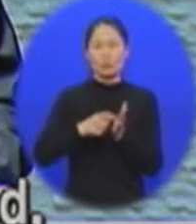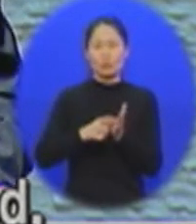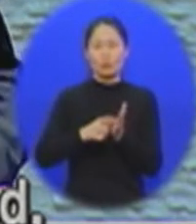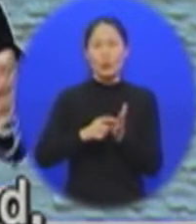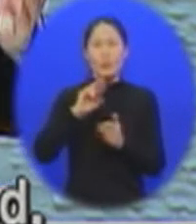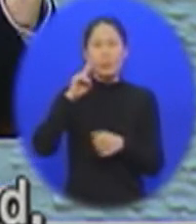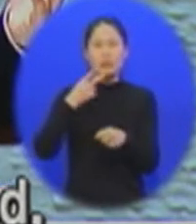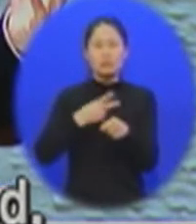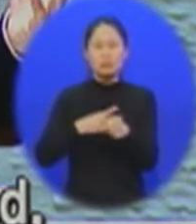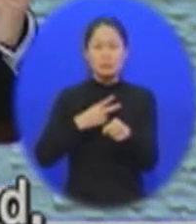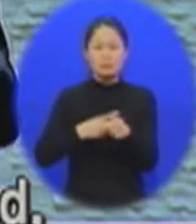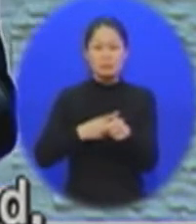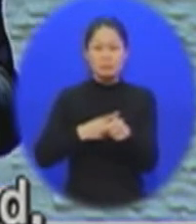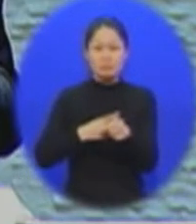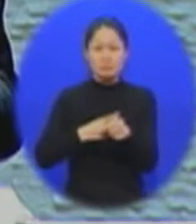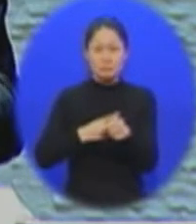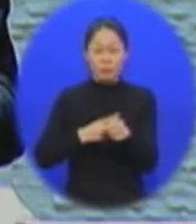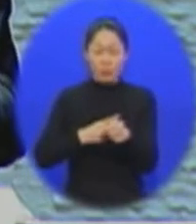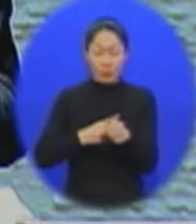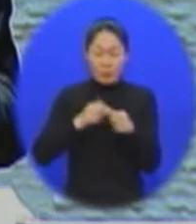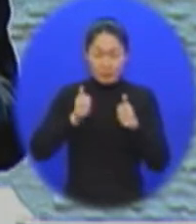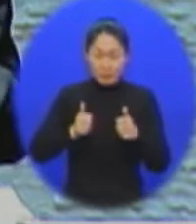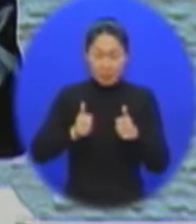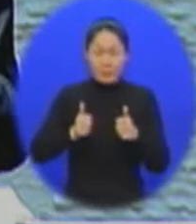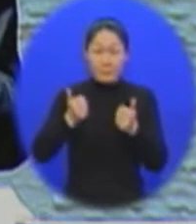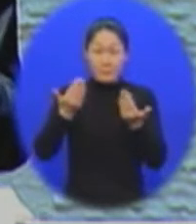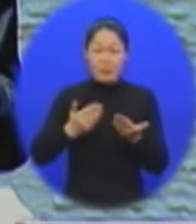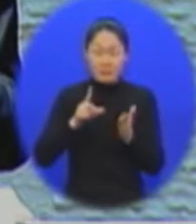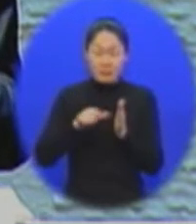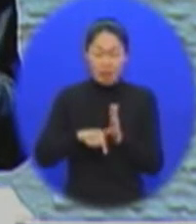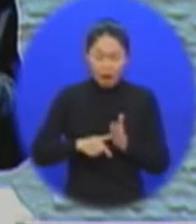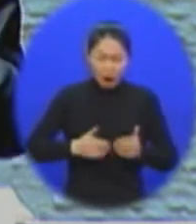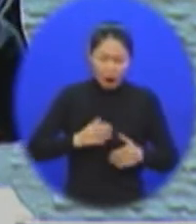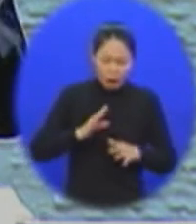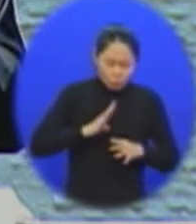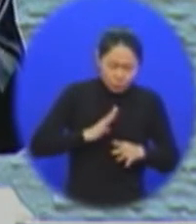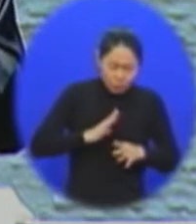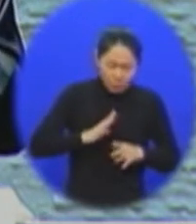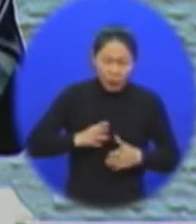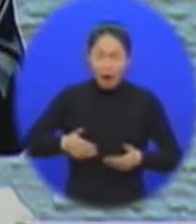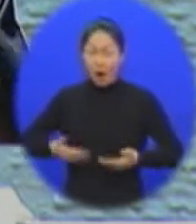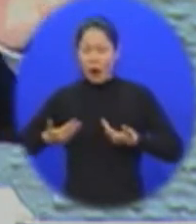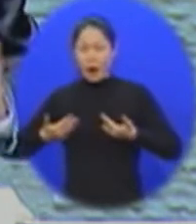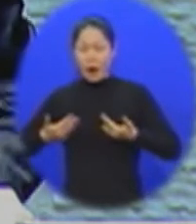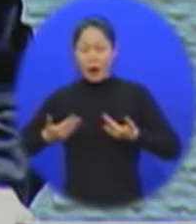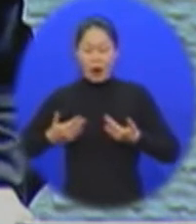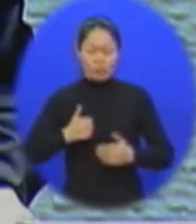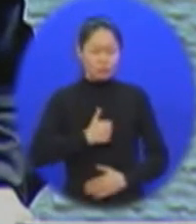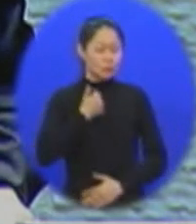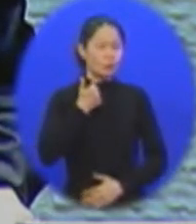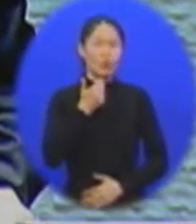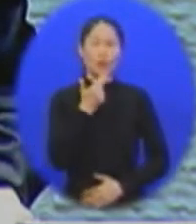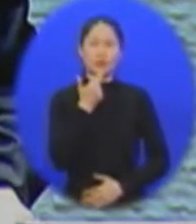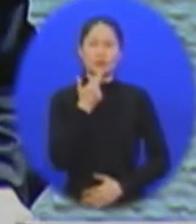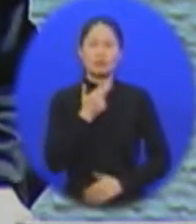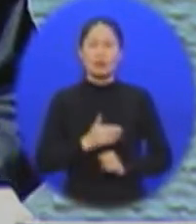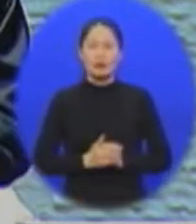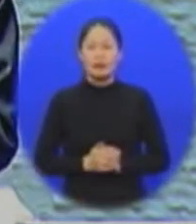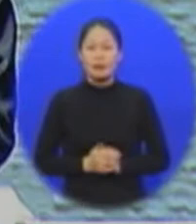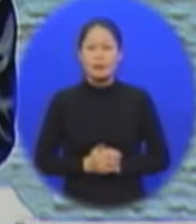사도 바울은 재판 받을 때 두려워 하거나 또는 조금 해하거나 분노하거나 하지 않았어요